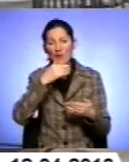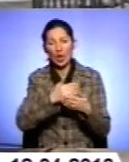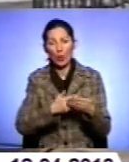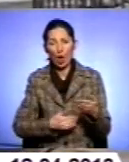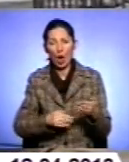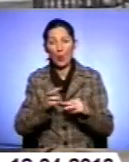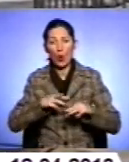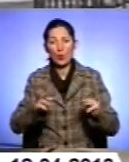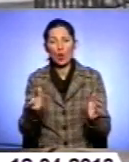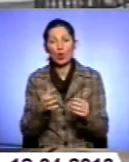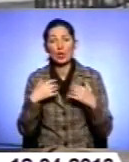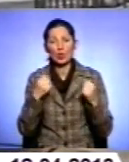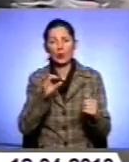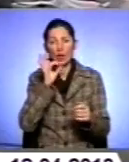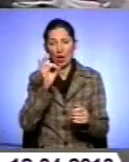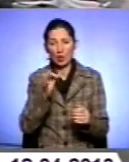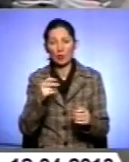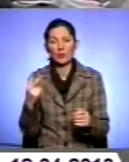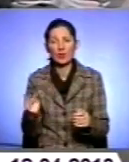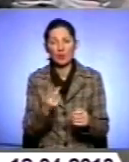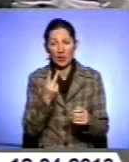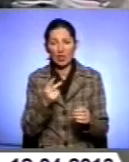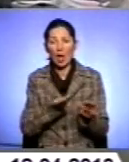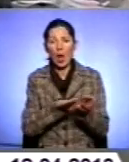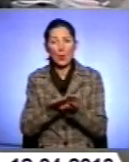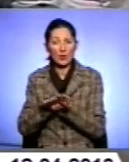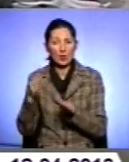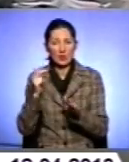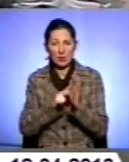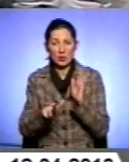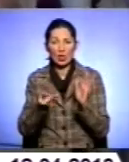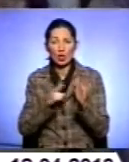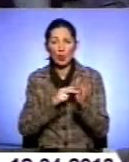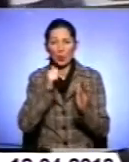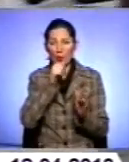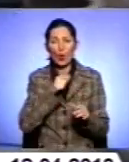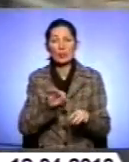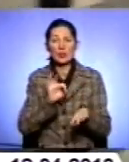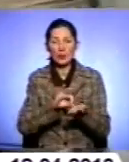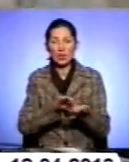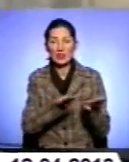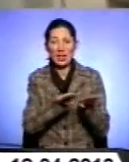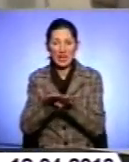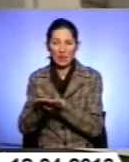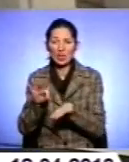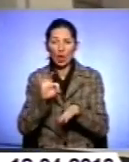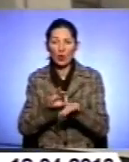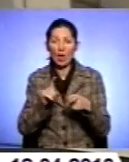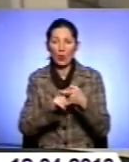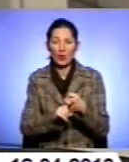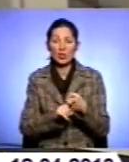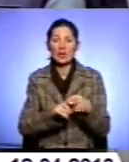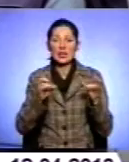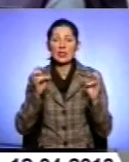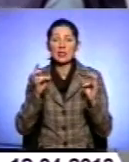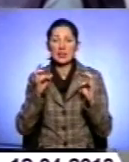Мінохорони здоров'я кажуть, що найменше удвічі порівняно з 87-м роком збільшився рівень захворювань, пов'язаних з аварією. На стан здоров'я